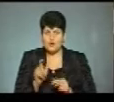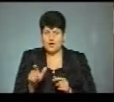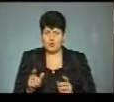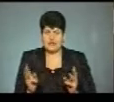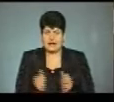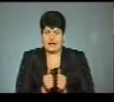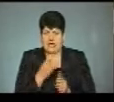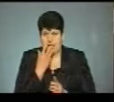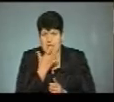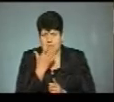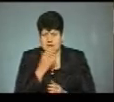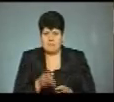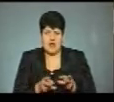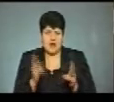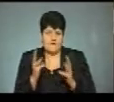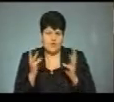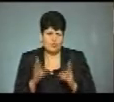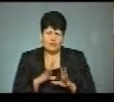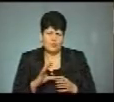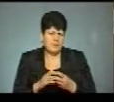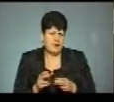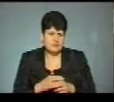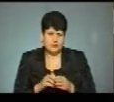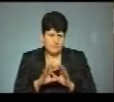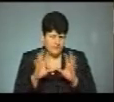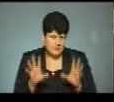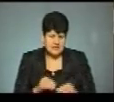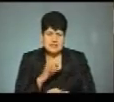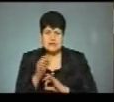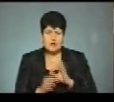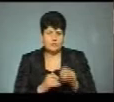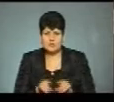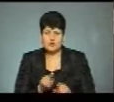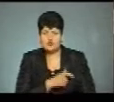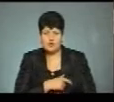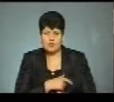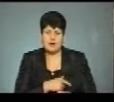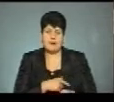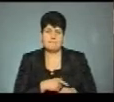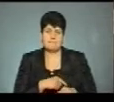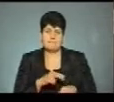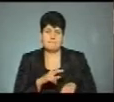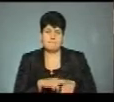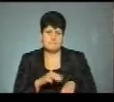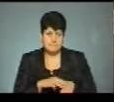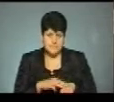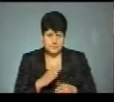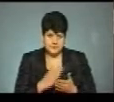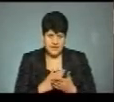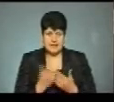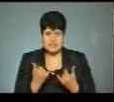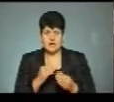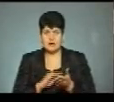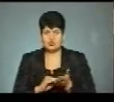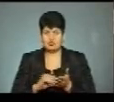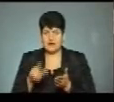вогню. Тут було все без сутичок за ці 3 дні. Тут цілодобово також чергує патрульна машина. Зараз люди з журналістами не